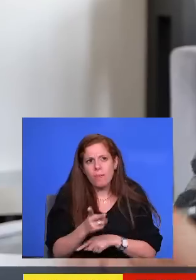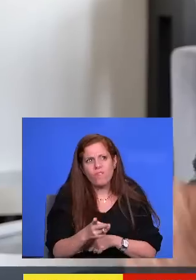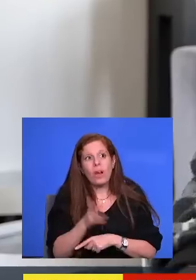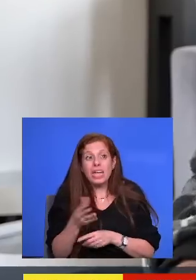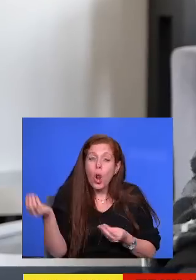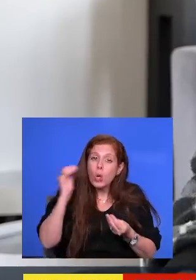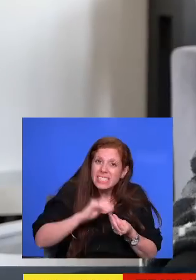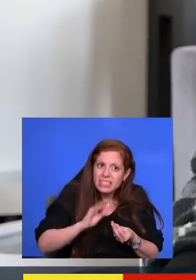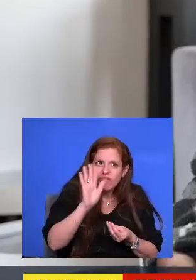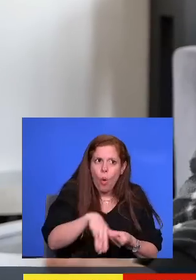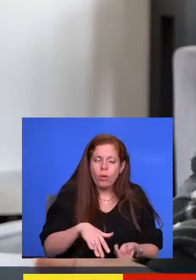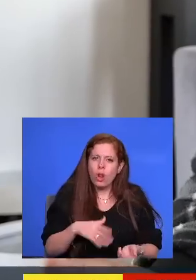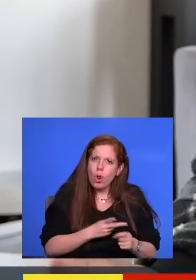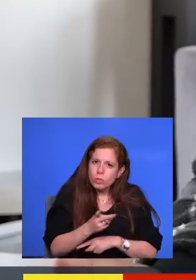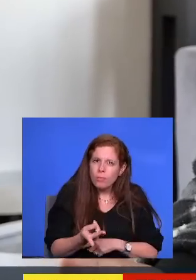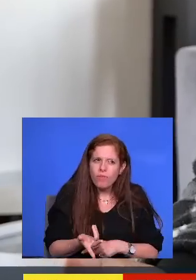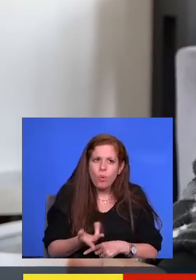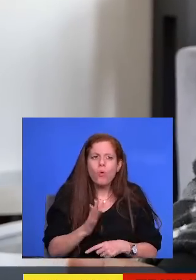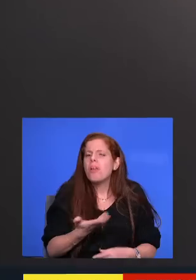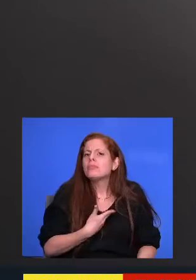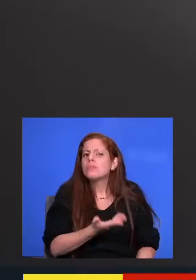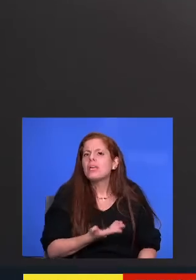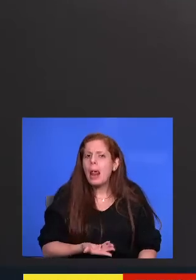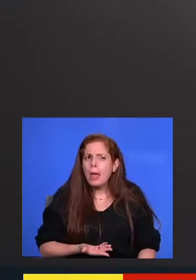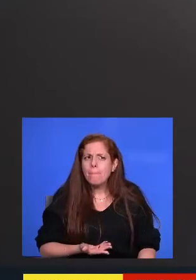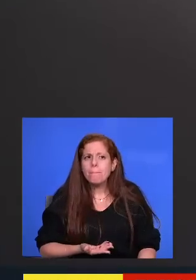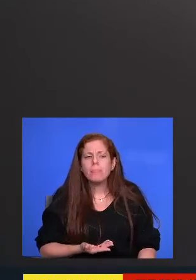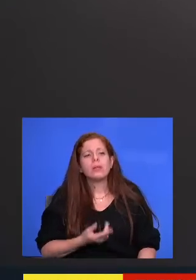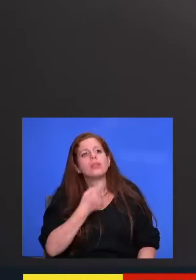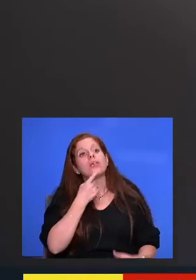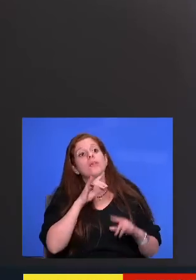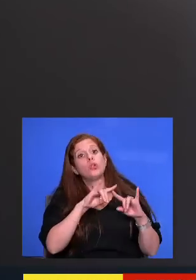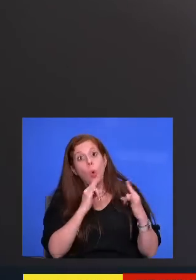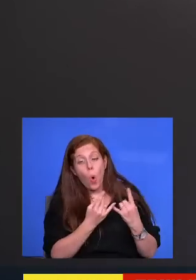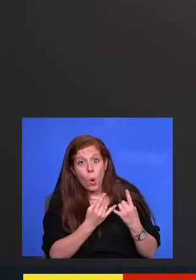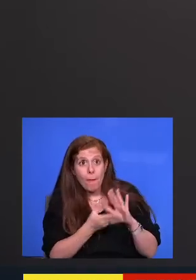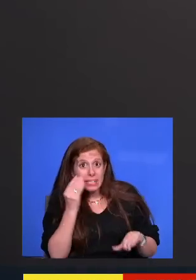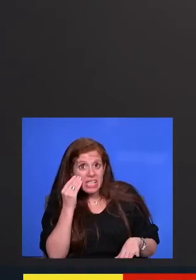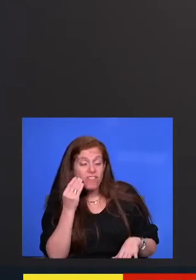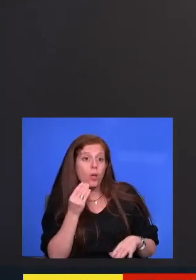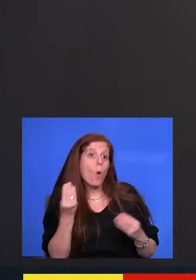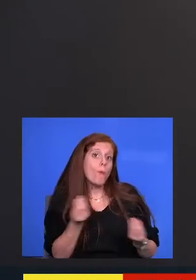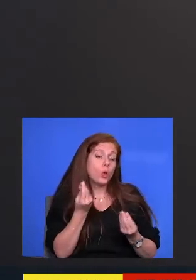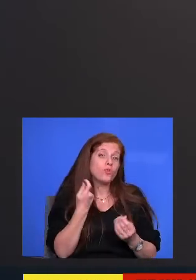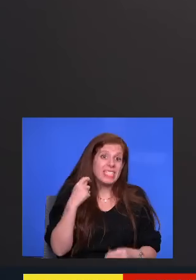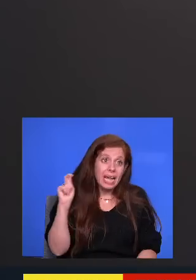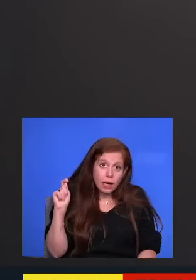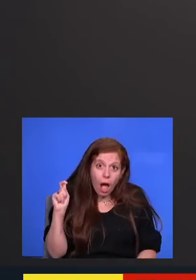איך אומרים, על כל מה שהם עברו, למה זה מגיע להם? נגיד, יש חוג חוג בבית ספר של משהו, וזה יקר,